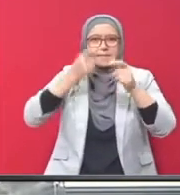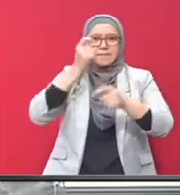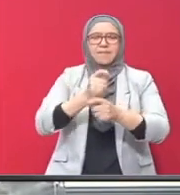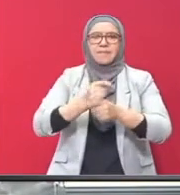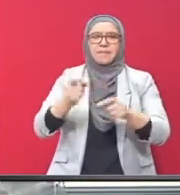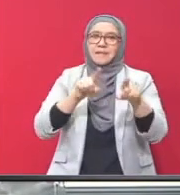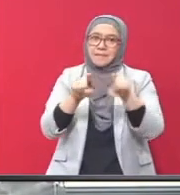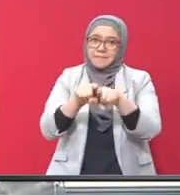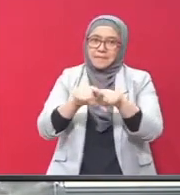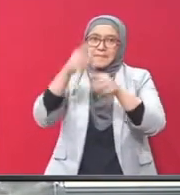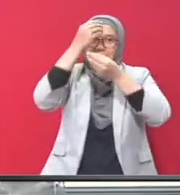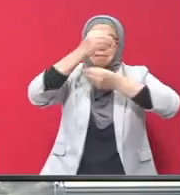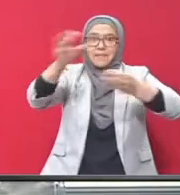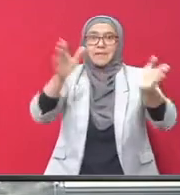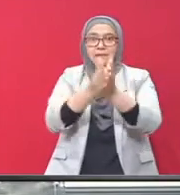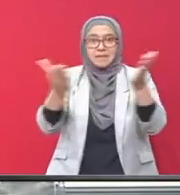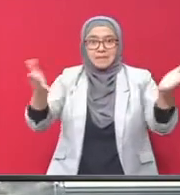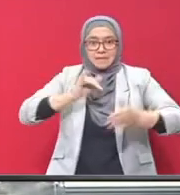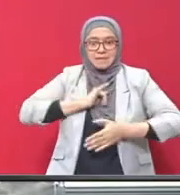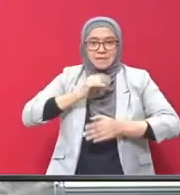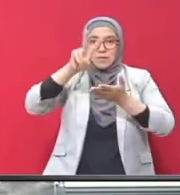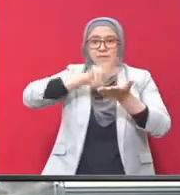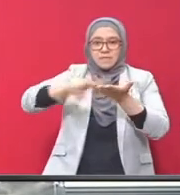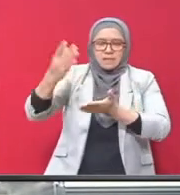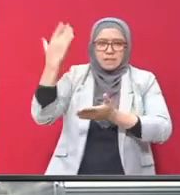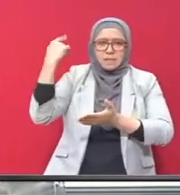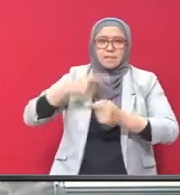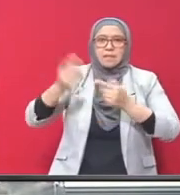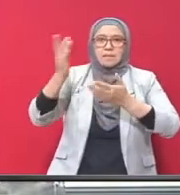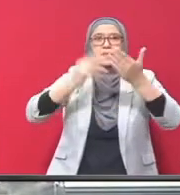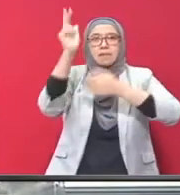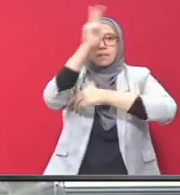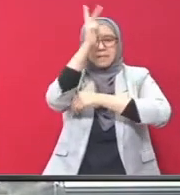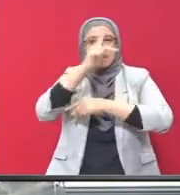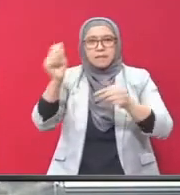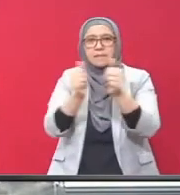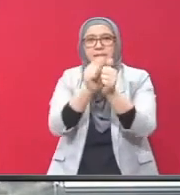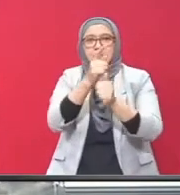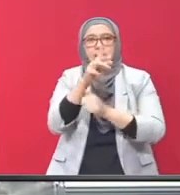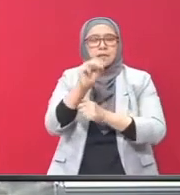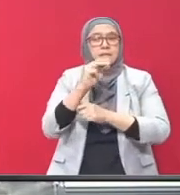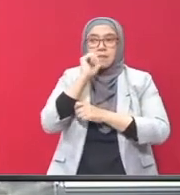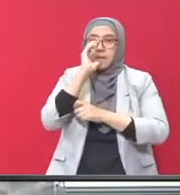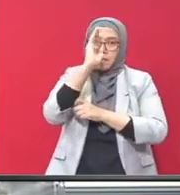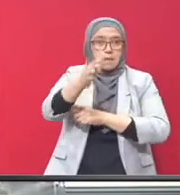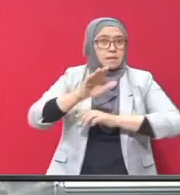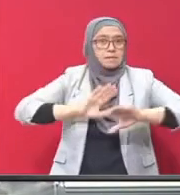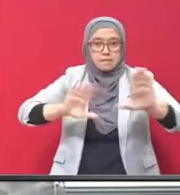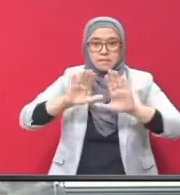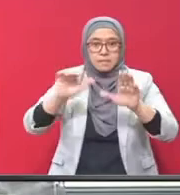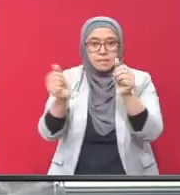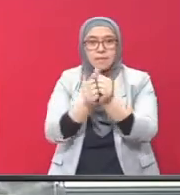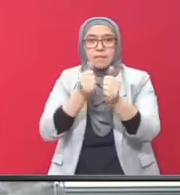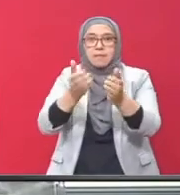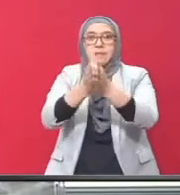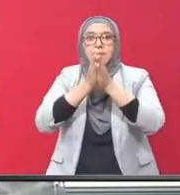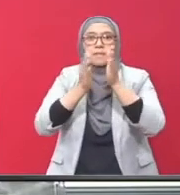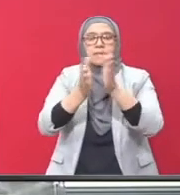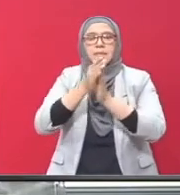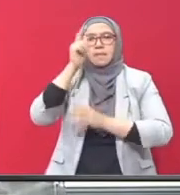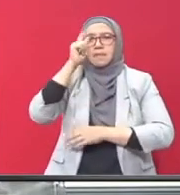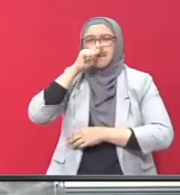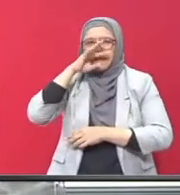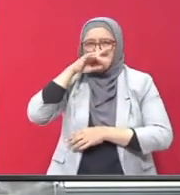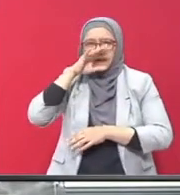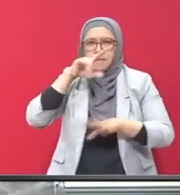lepas pihak kerajaan melalui SM tidak akan bertolak ansur dengan tuntutan-tuntutan palsu yang dibuat